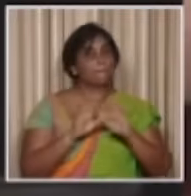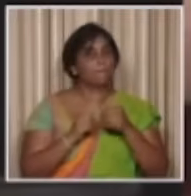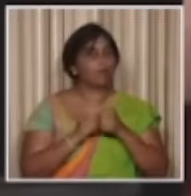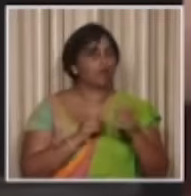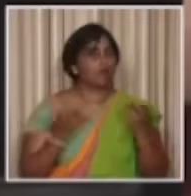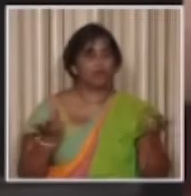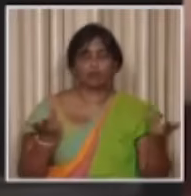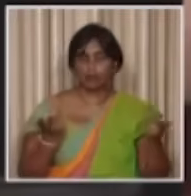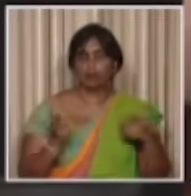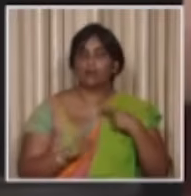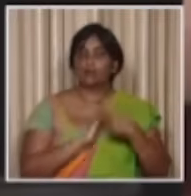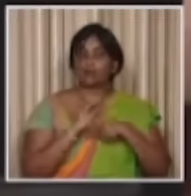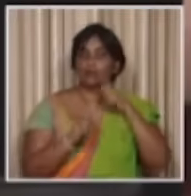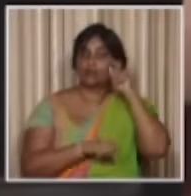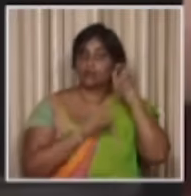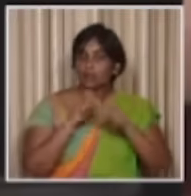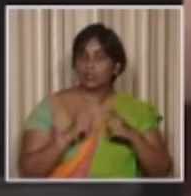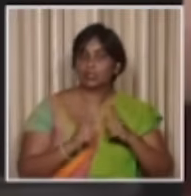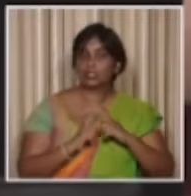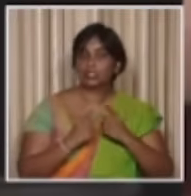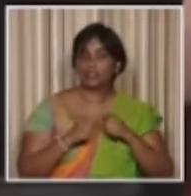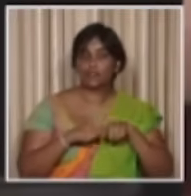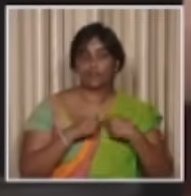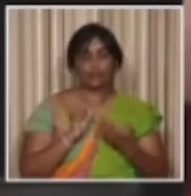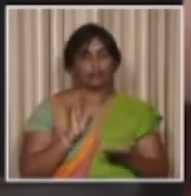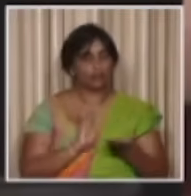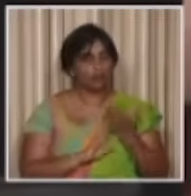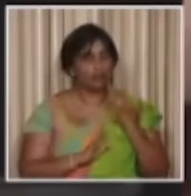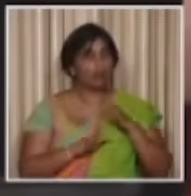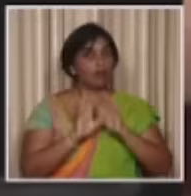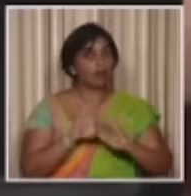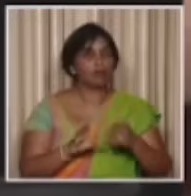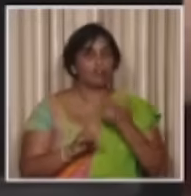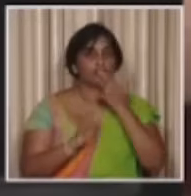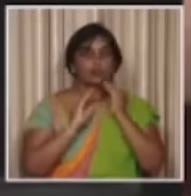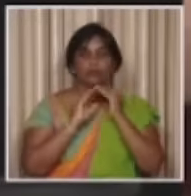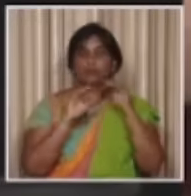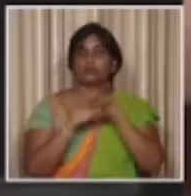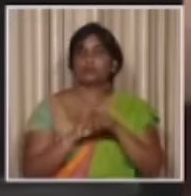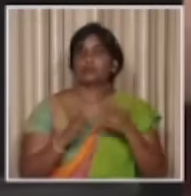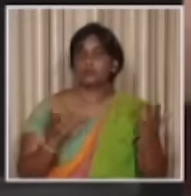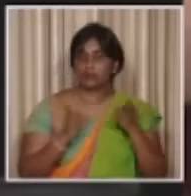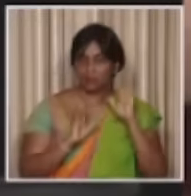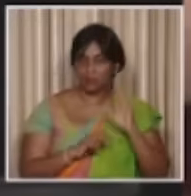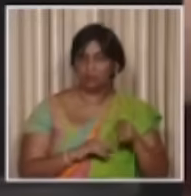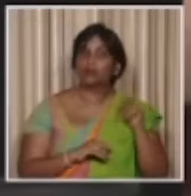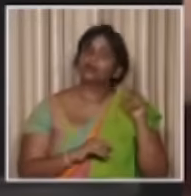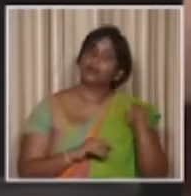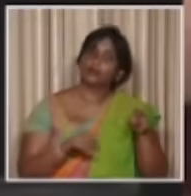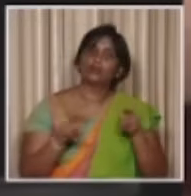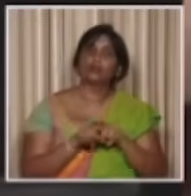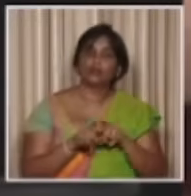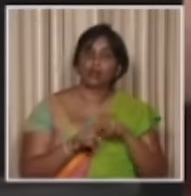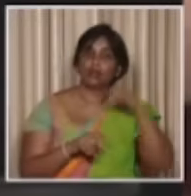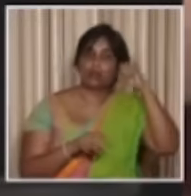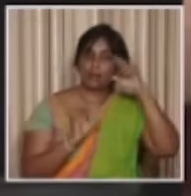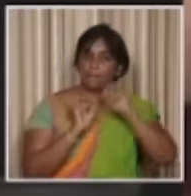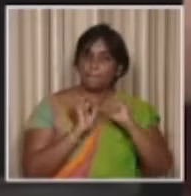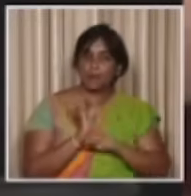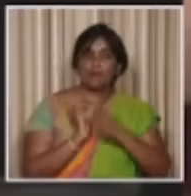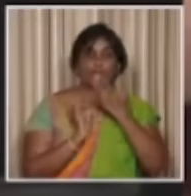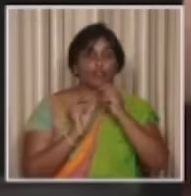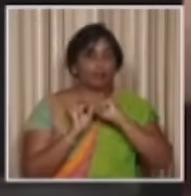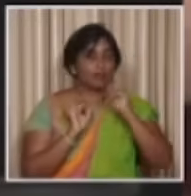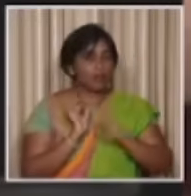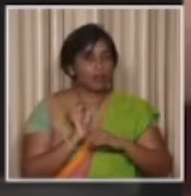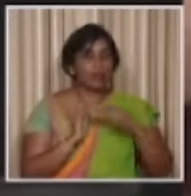උනේ? රටේ ජනතාවට ජීවන වියදම වැඩි වෙලා දරුවන්ව පාසල් අරගන්න බැරි තත්ත්වයකට පත් වුණා. ඒ වගේම තමයි ලයිට් බිල, ජල බිල විතරක්